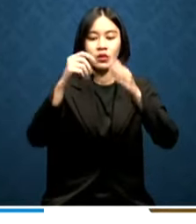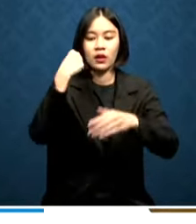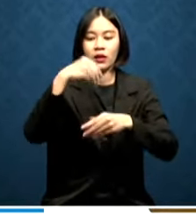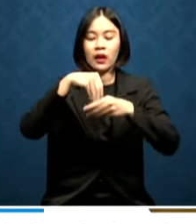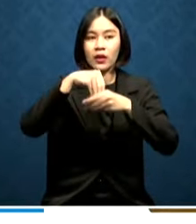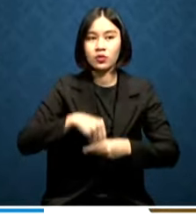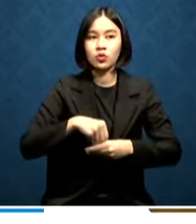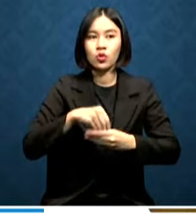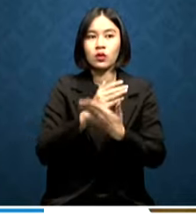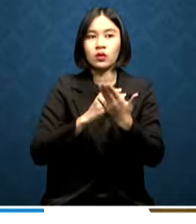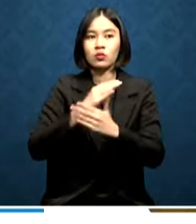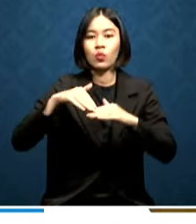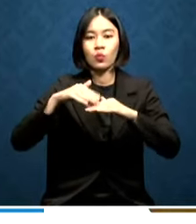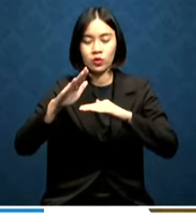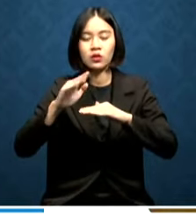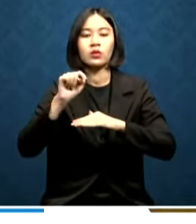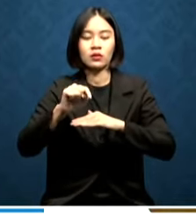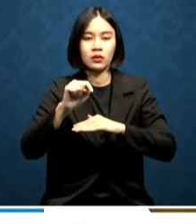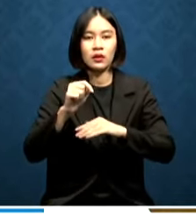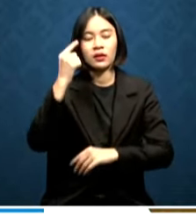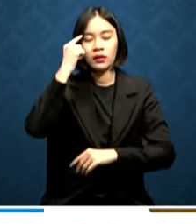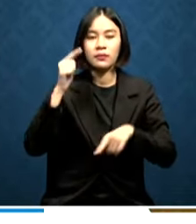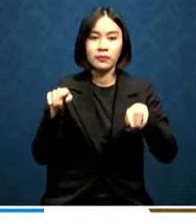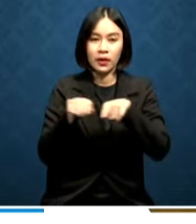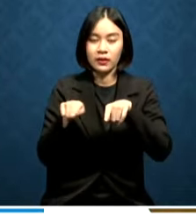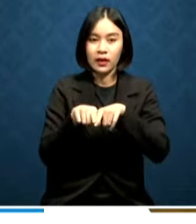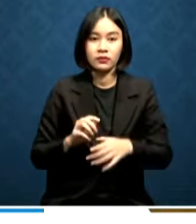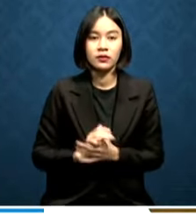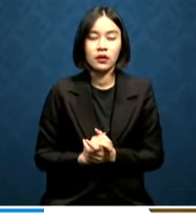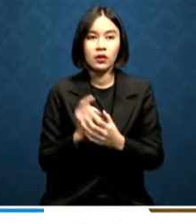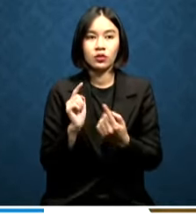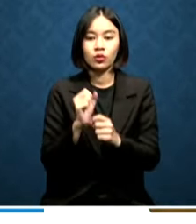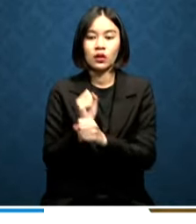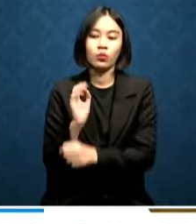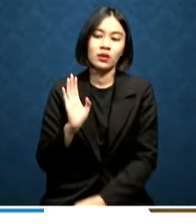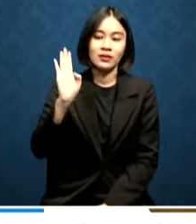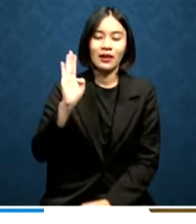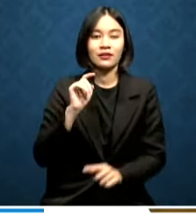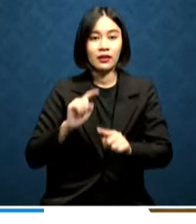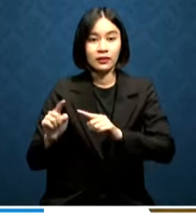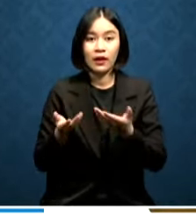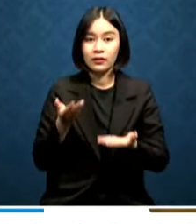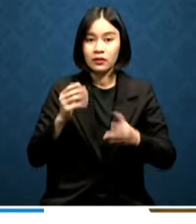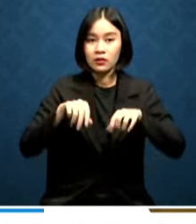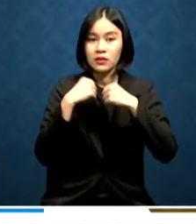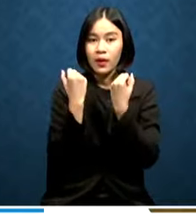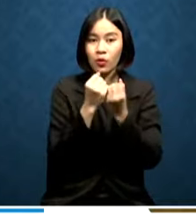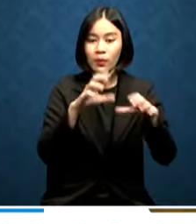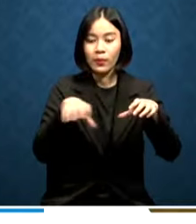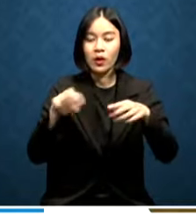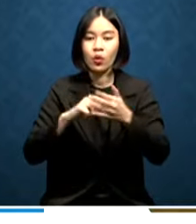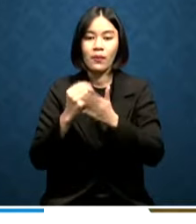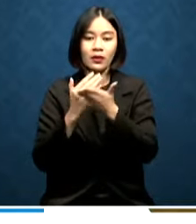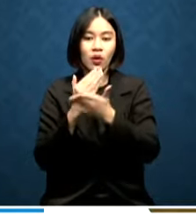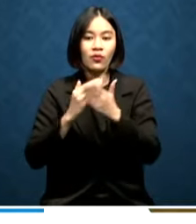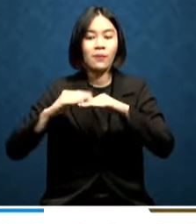เกินกึ่งหนึ่งต้องมีความเห็นอย่างนั้นเห็นด้วยแล้วในเรื่องบริษัทจำกัดก็ดีหรือเรื่องสมาคมก็ดีเกินกึ่งหนึ่ง